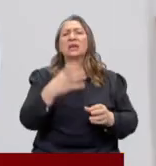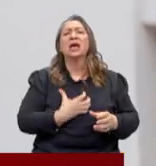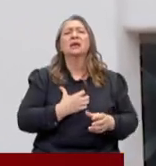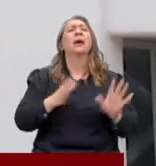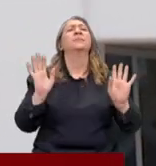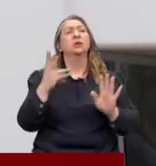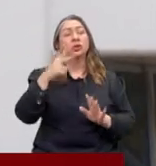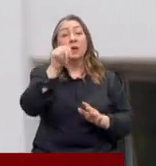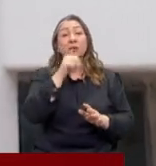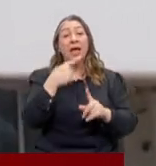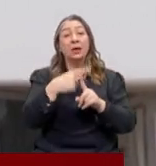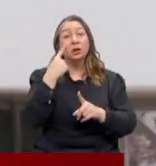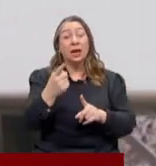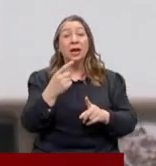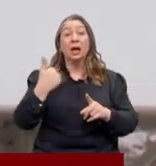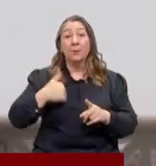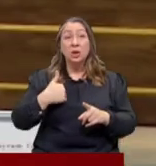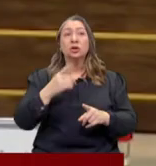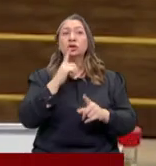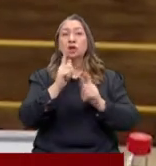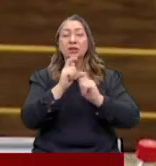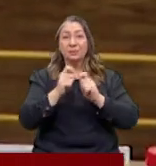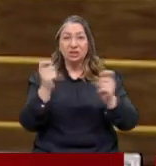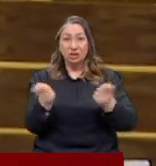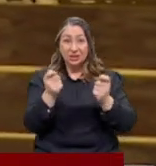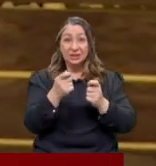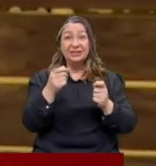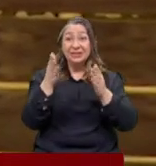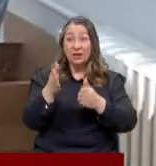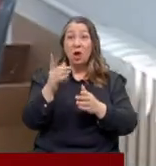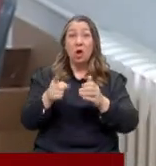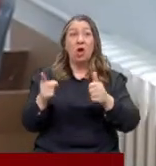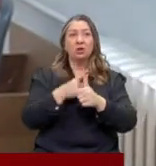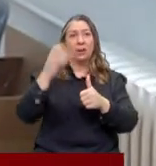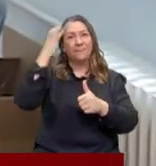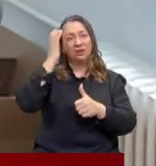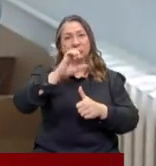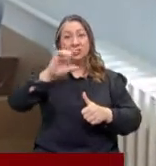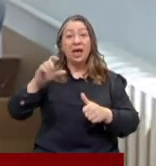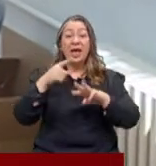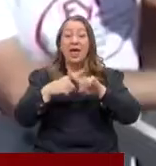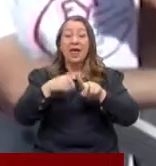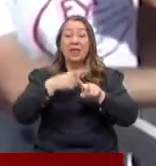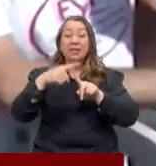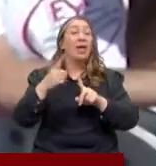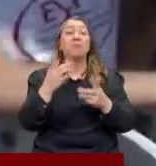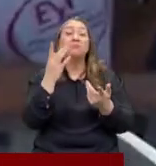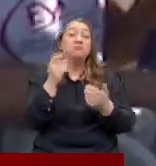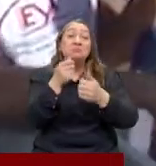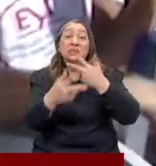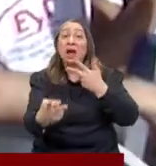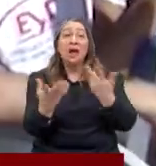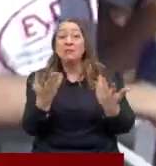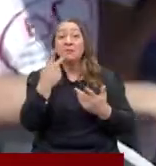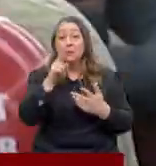etmesin. 3600 ek gösterge, kamuda sözleşmeli çalışanların durumu öncelikli başlıklar. EYT'ye sıra ne zaman gelecek?